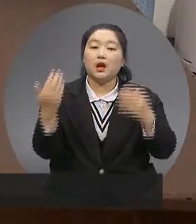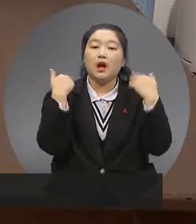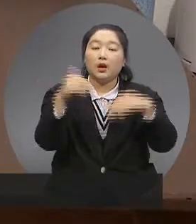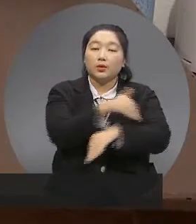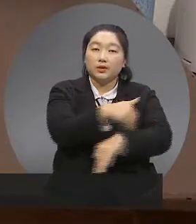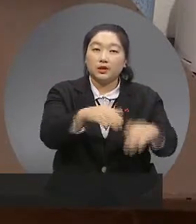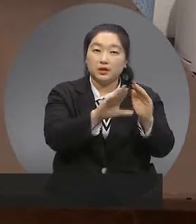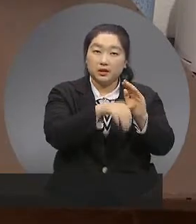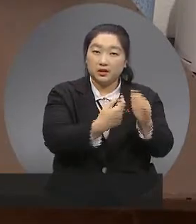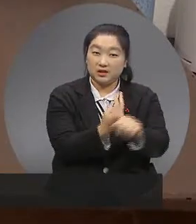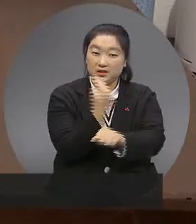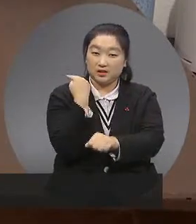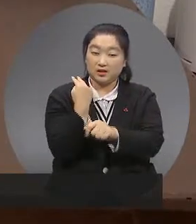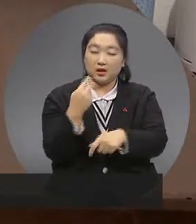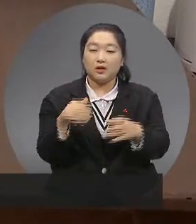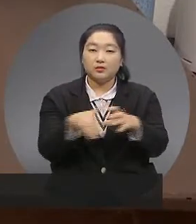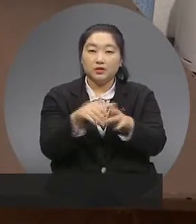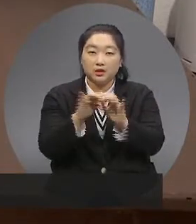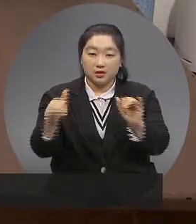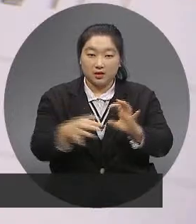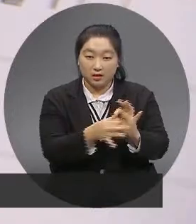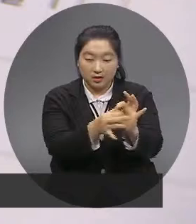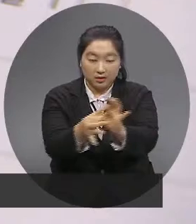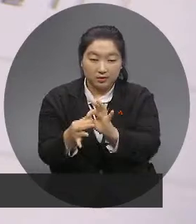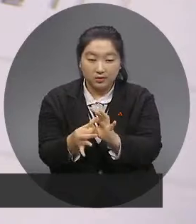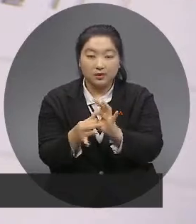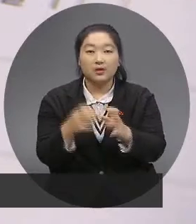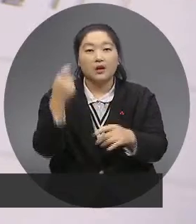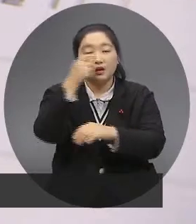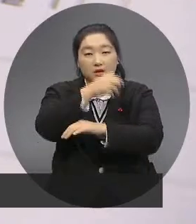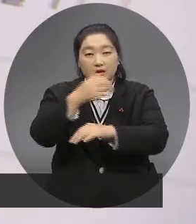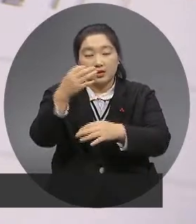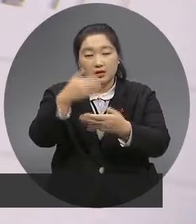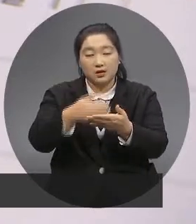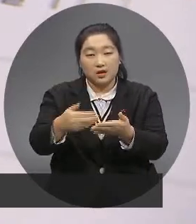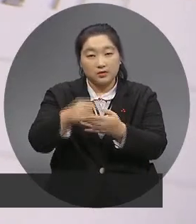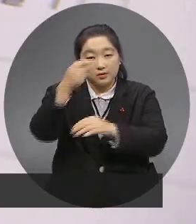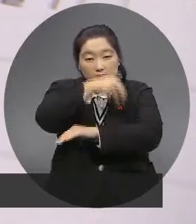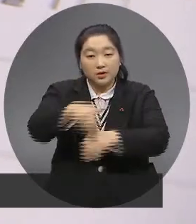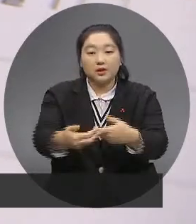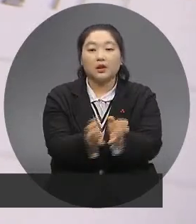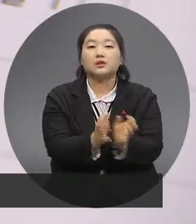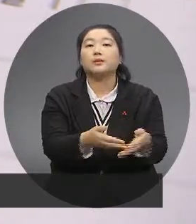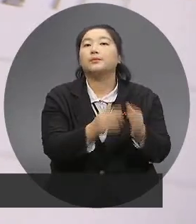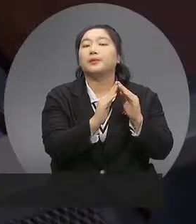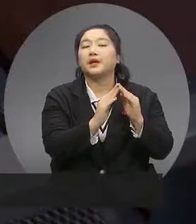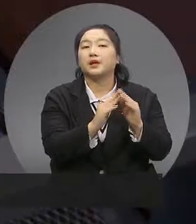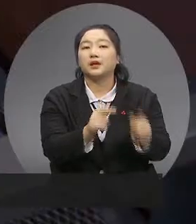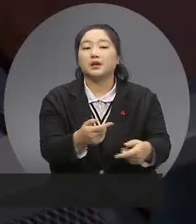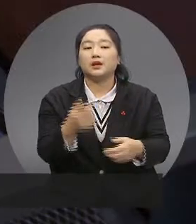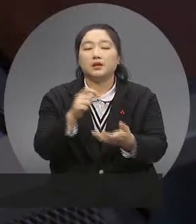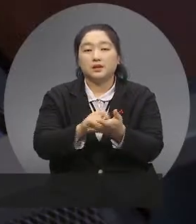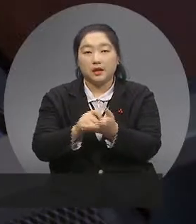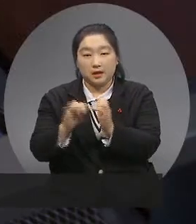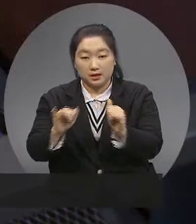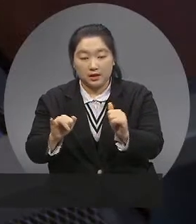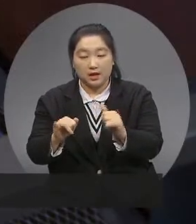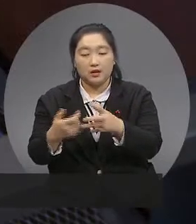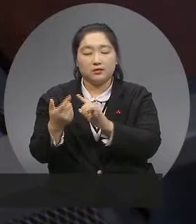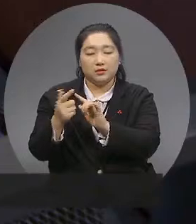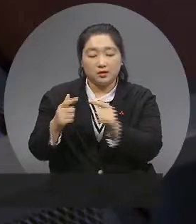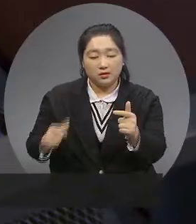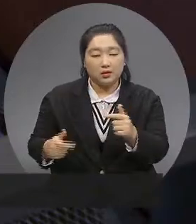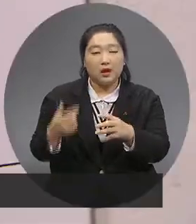2년 전 문화인들의 네트워크를 위해 예술기획단체를 만들었습니다. 작가와 학예사, 기획자 등